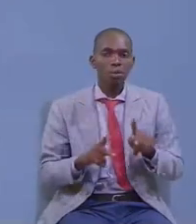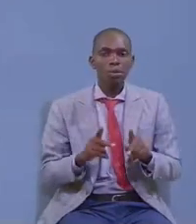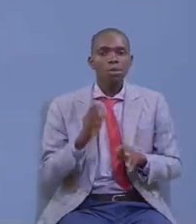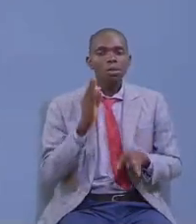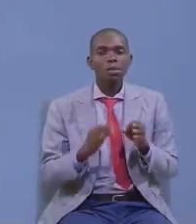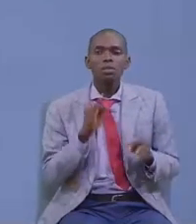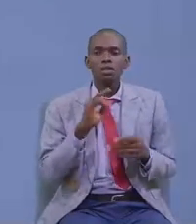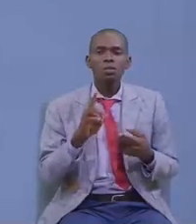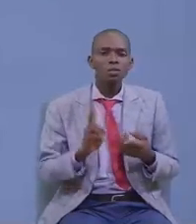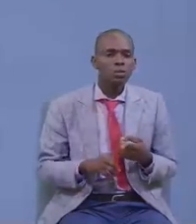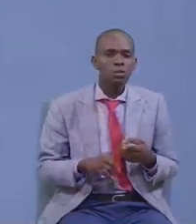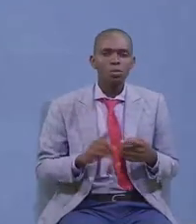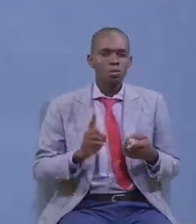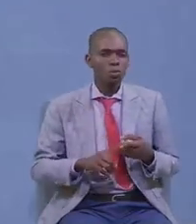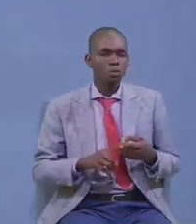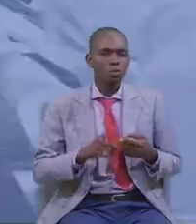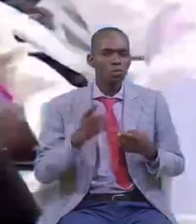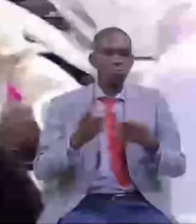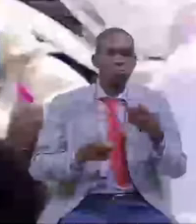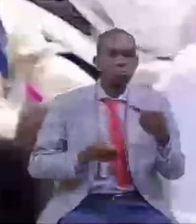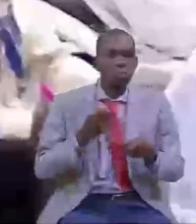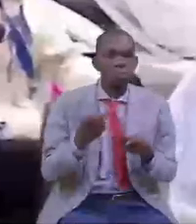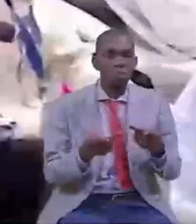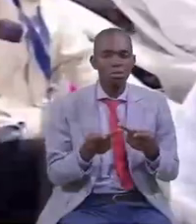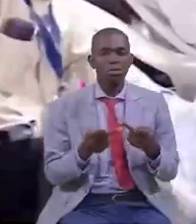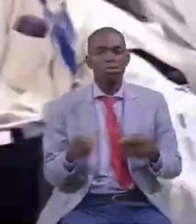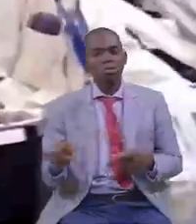même si c'est ta compagnie que tu veux donner,